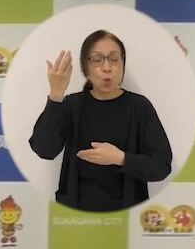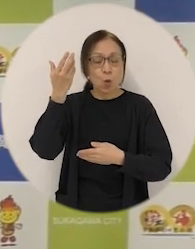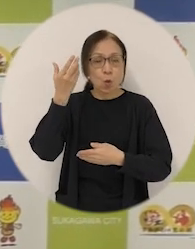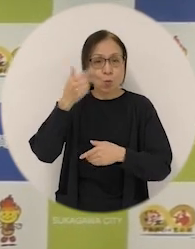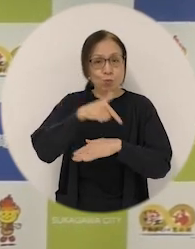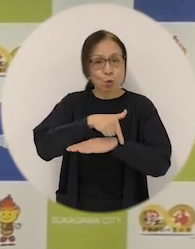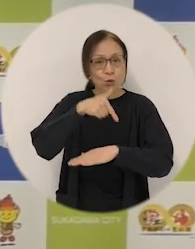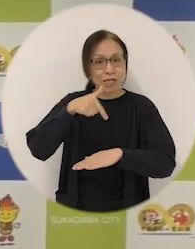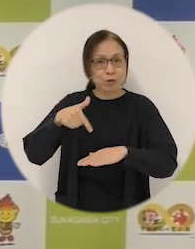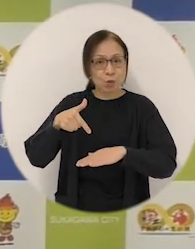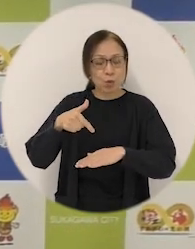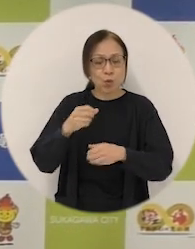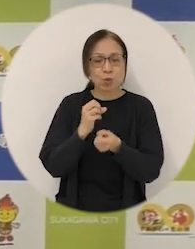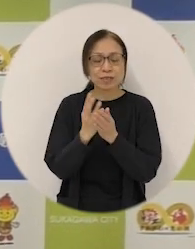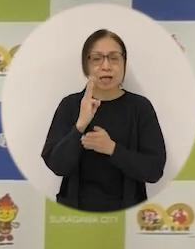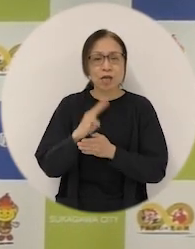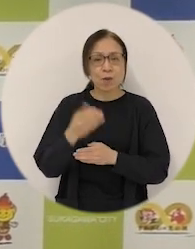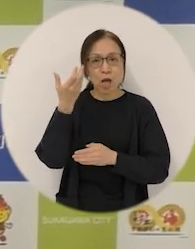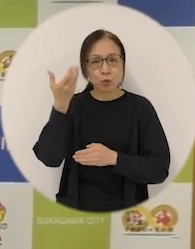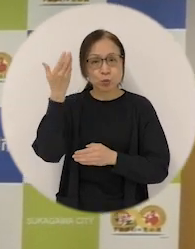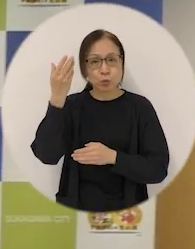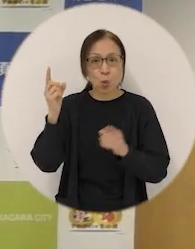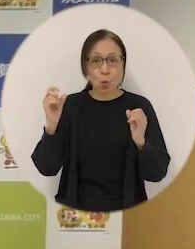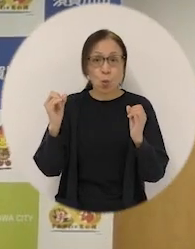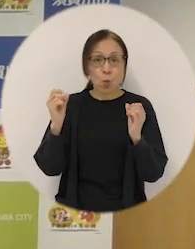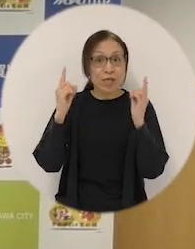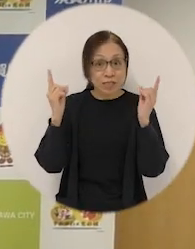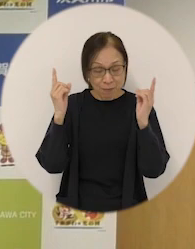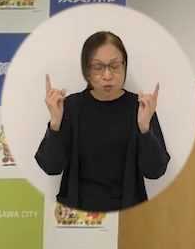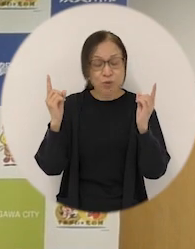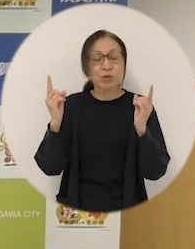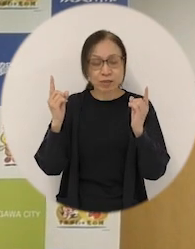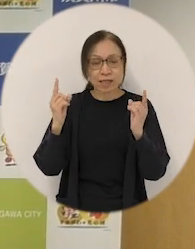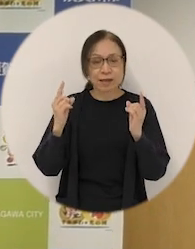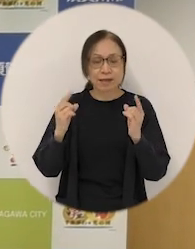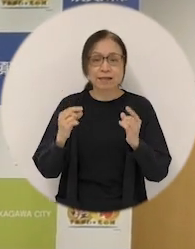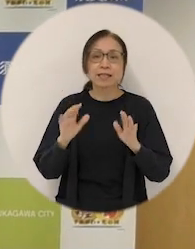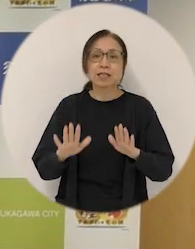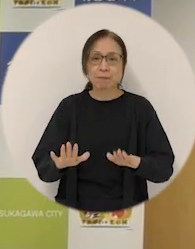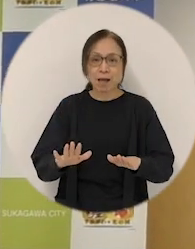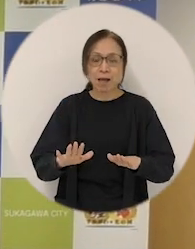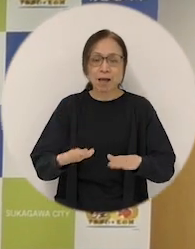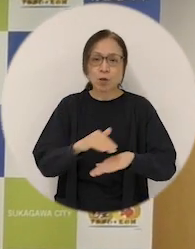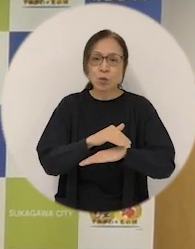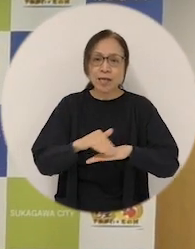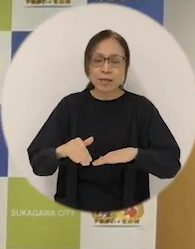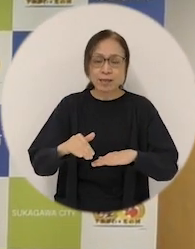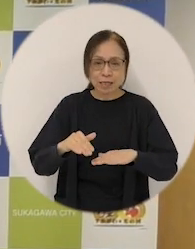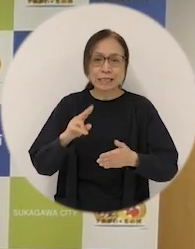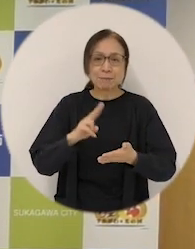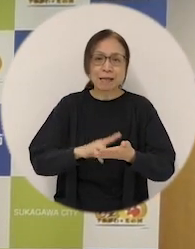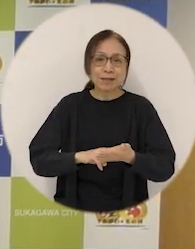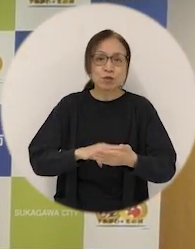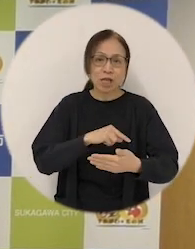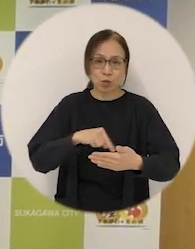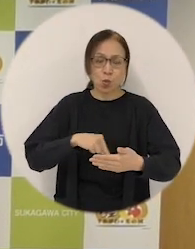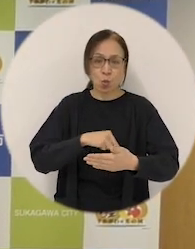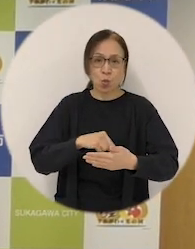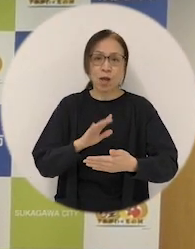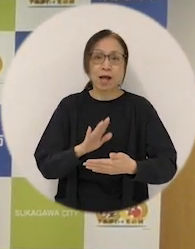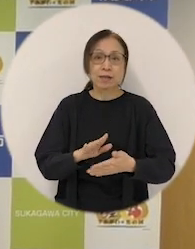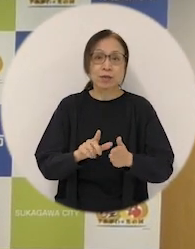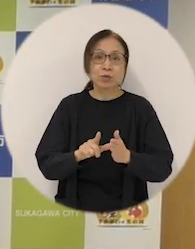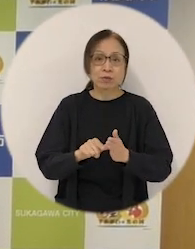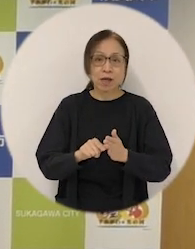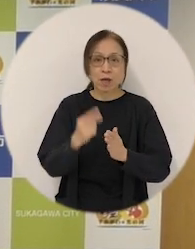ー空想フェスティバルについて、今のところ、予定している内容だったり開催時期と、決まっているもの